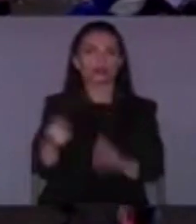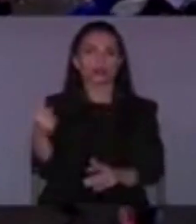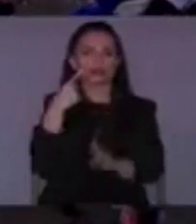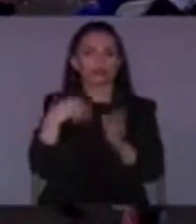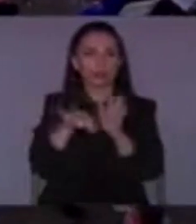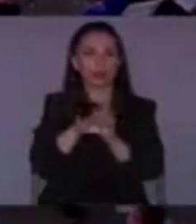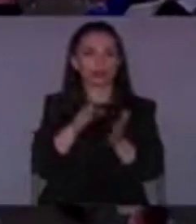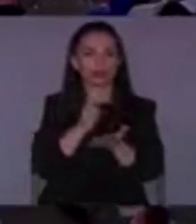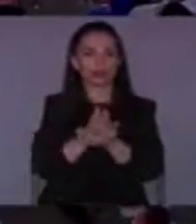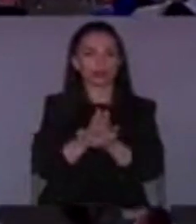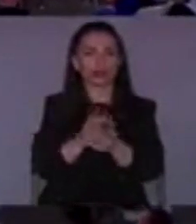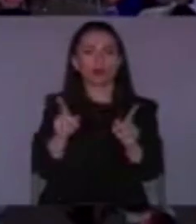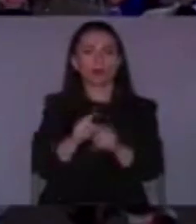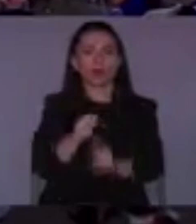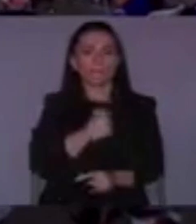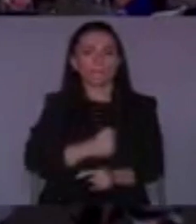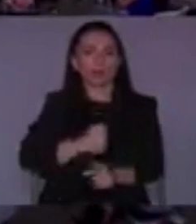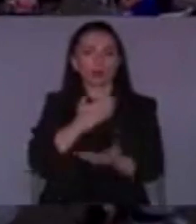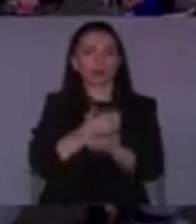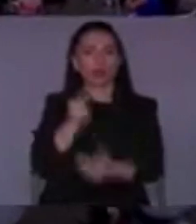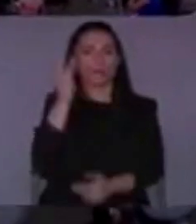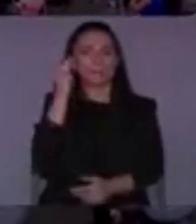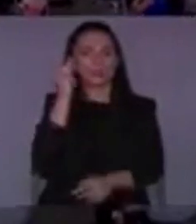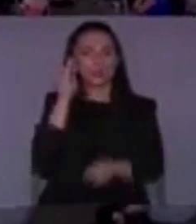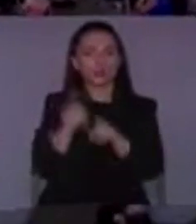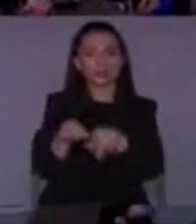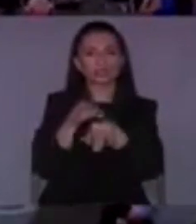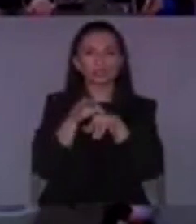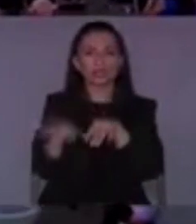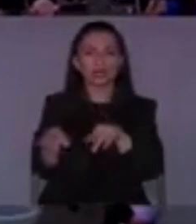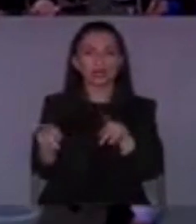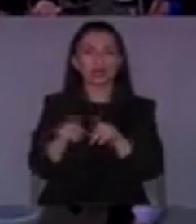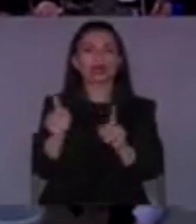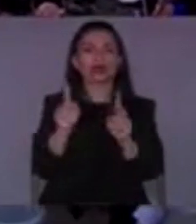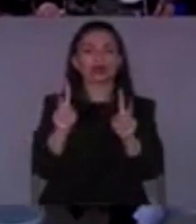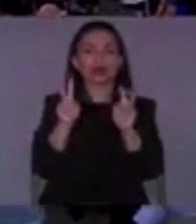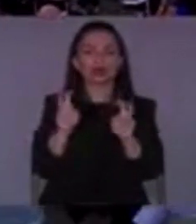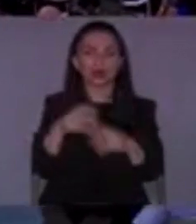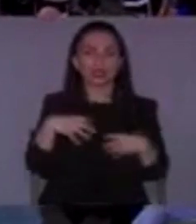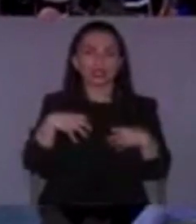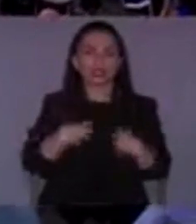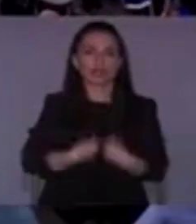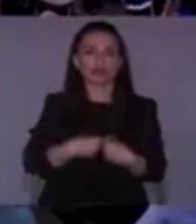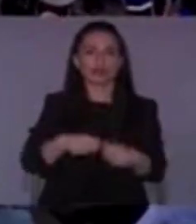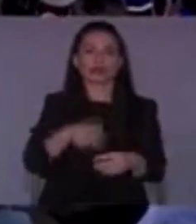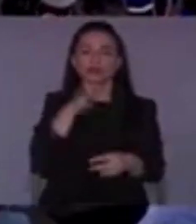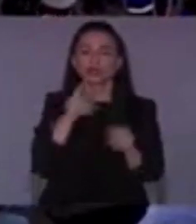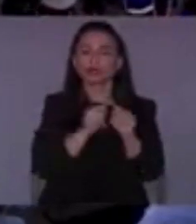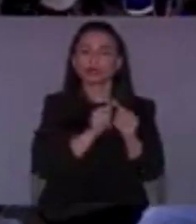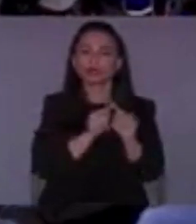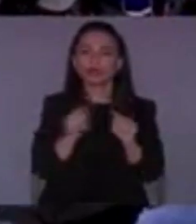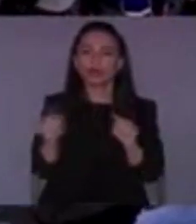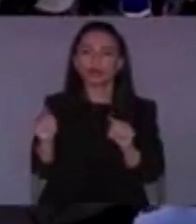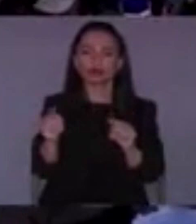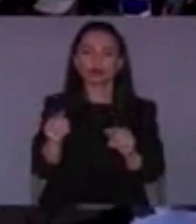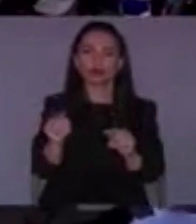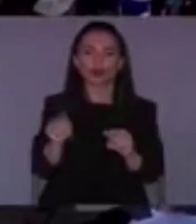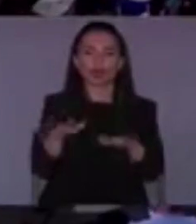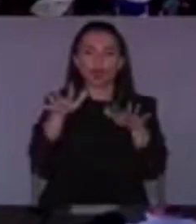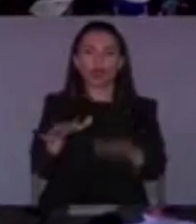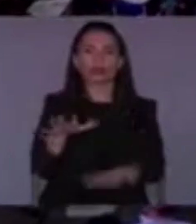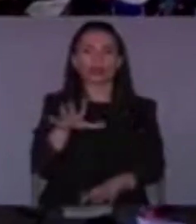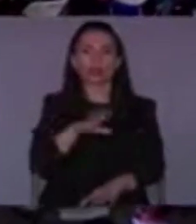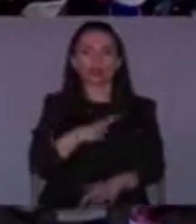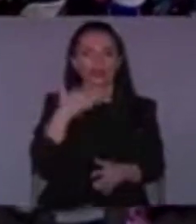სამარცხვინოა. არანაკლები ბოროტებაა ფსიქოლოგიური ძალადობა, რასაც სამწუხაროდ მთელი წლების განმავლობაში ადგილი